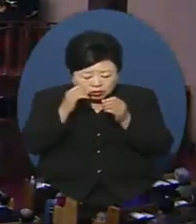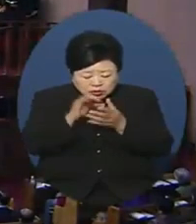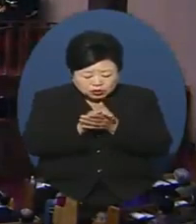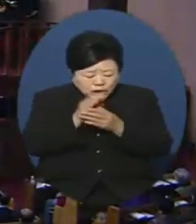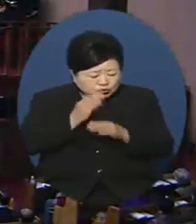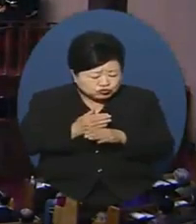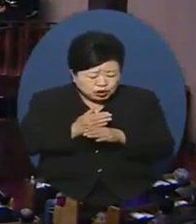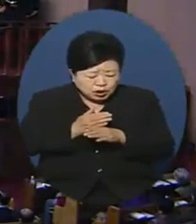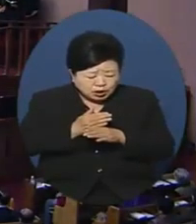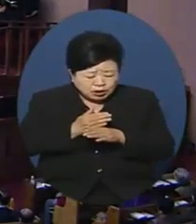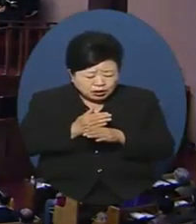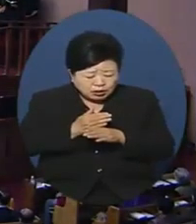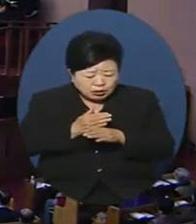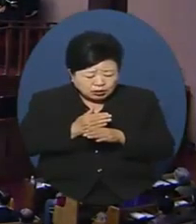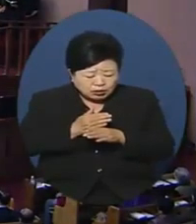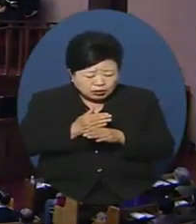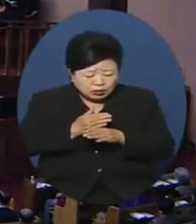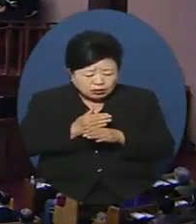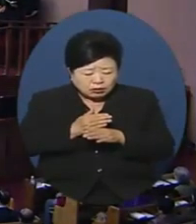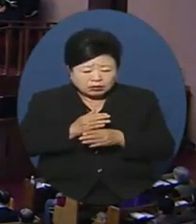기도하는 중에